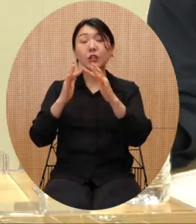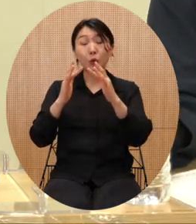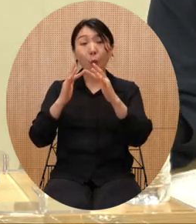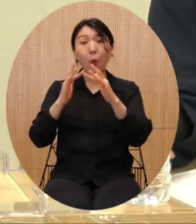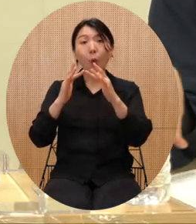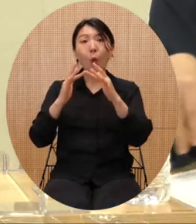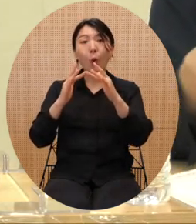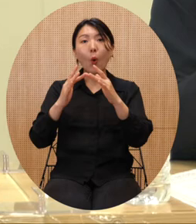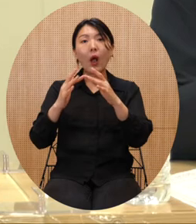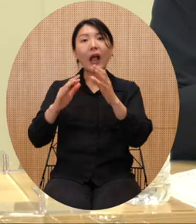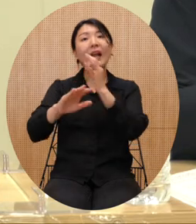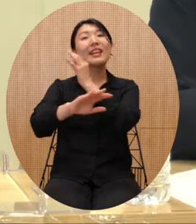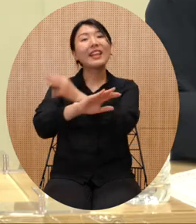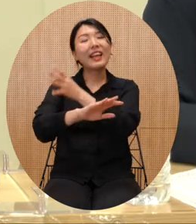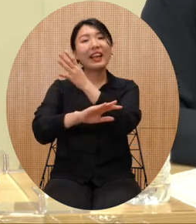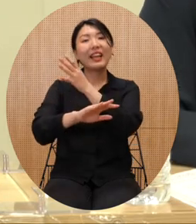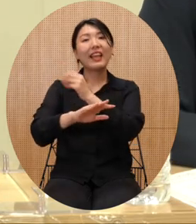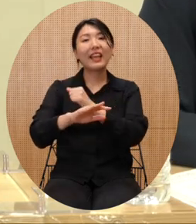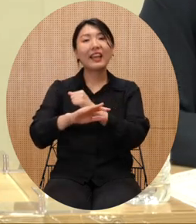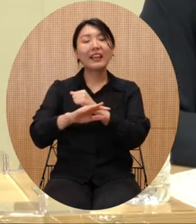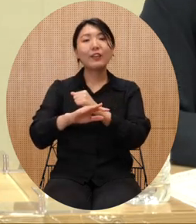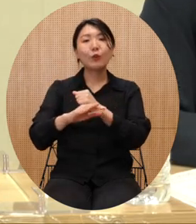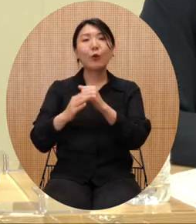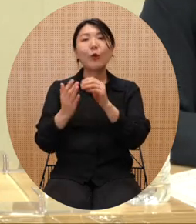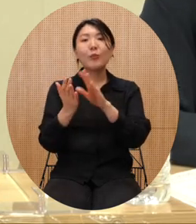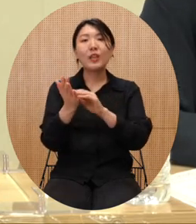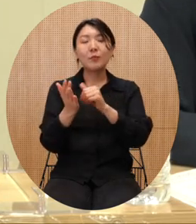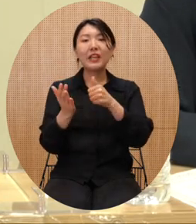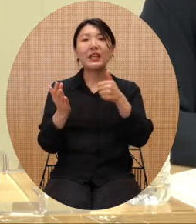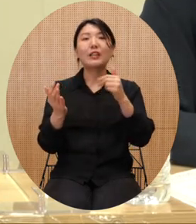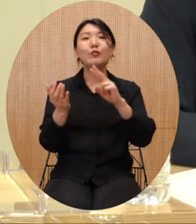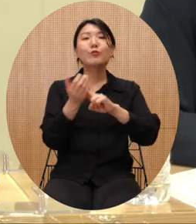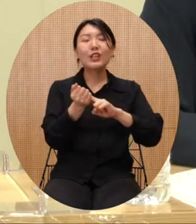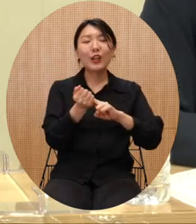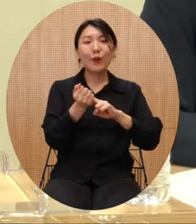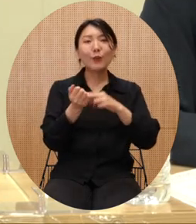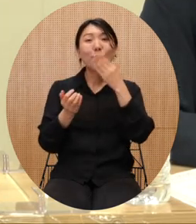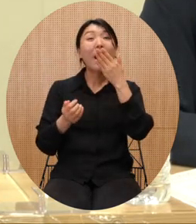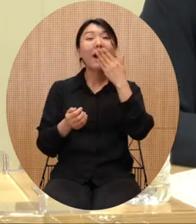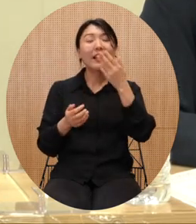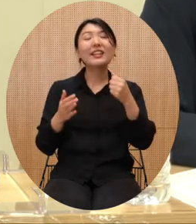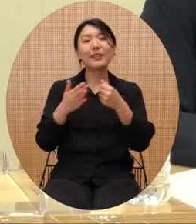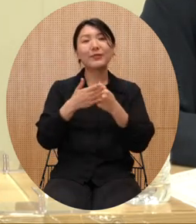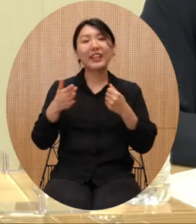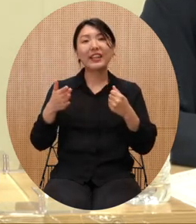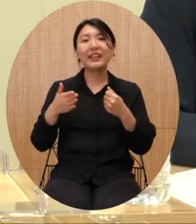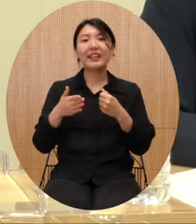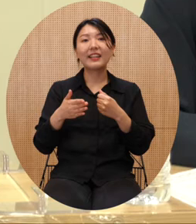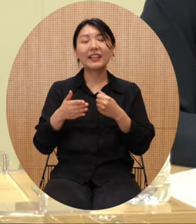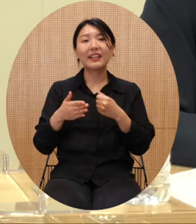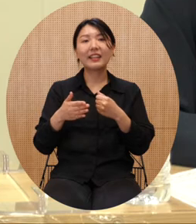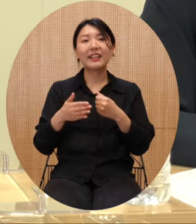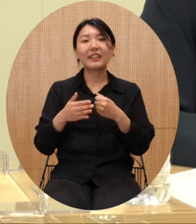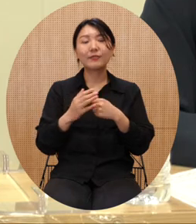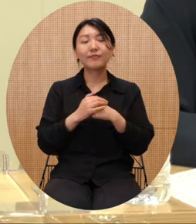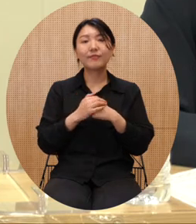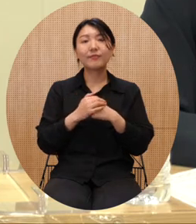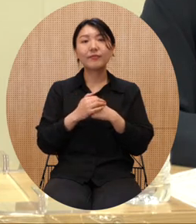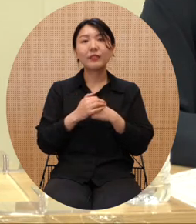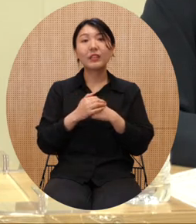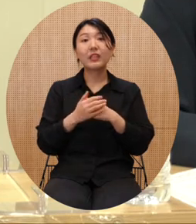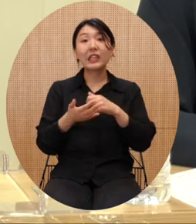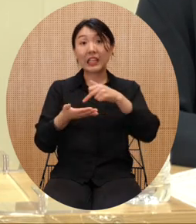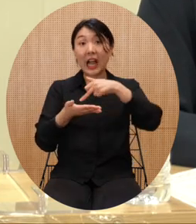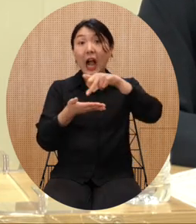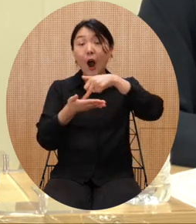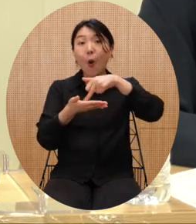온라인으로 좀 간편하게 한편으로 또 비밀 보장도 될 수 있게 할 필요가 있었기 때문에 이런 제안을 했었어요. 그